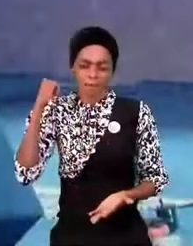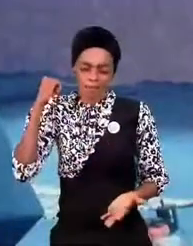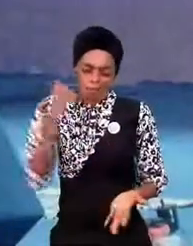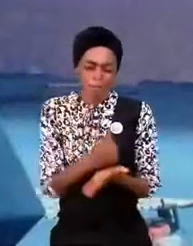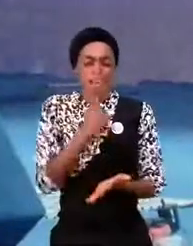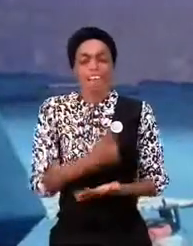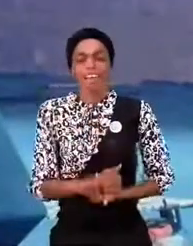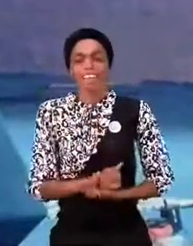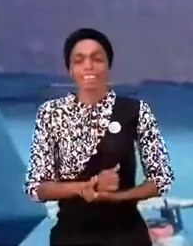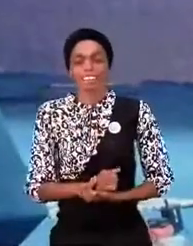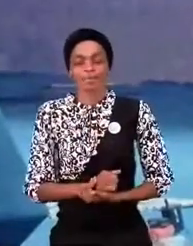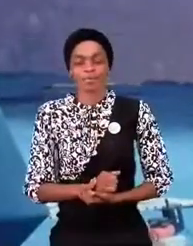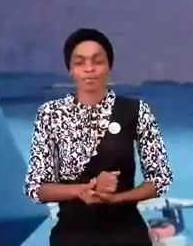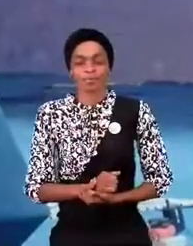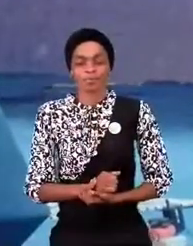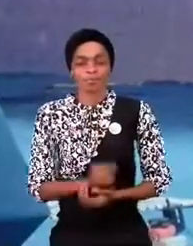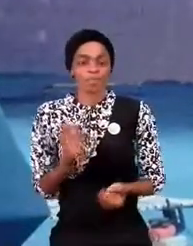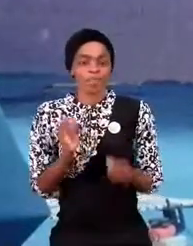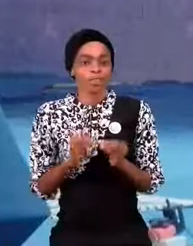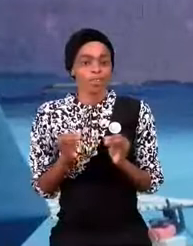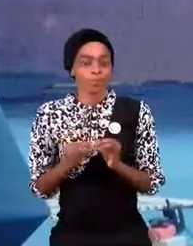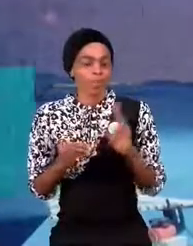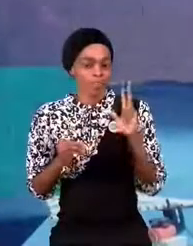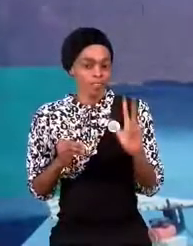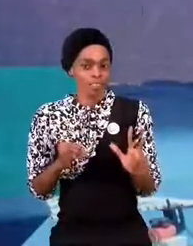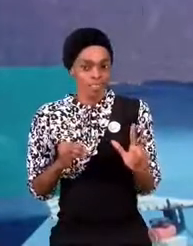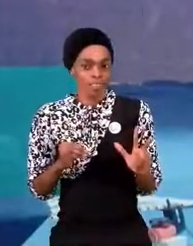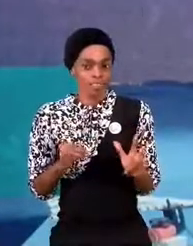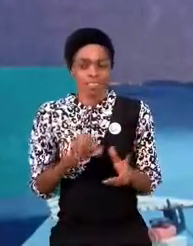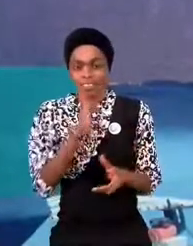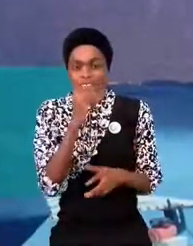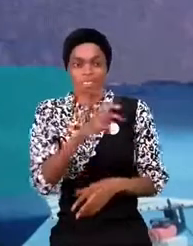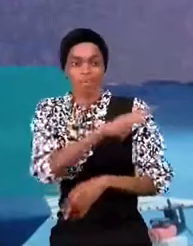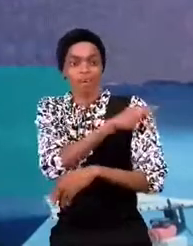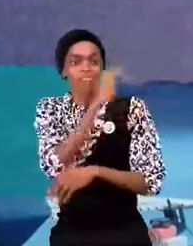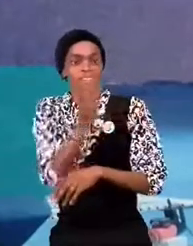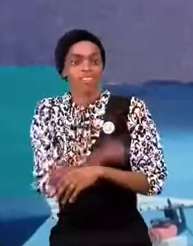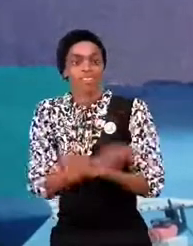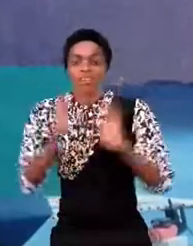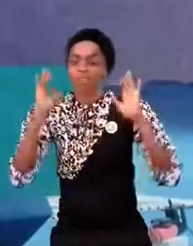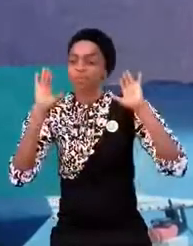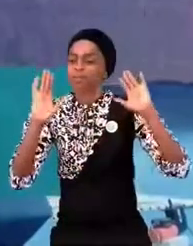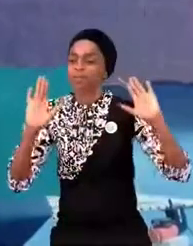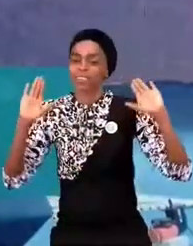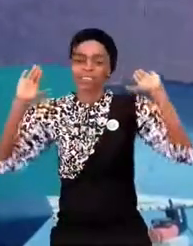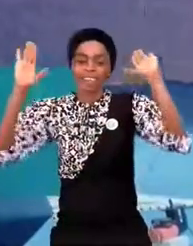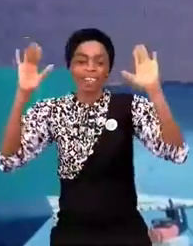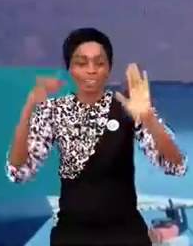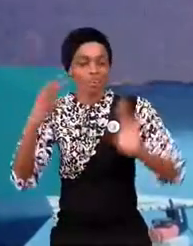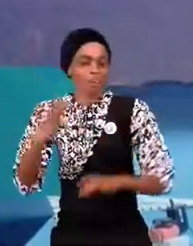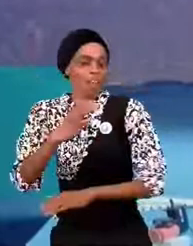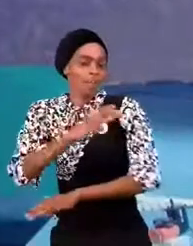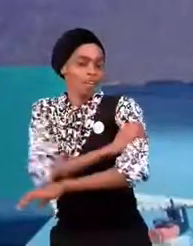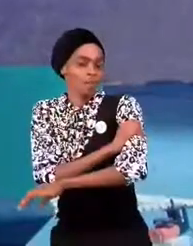Troisième point maintenant. Les puissants prodiges du capitaine, notre libérateur.